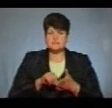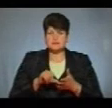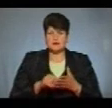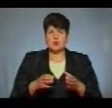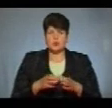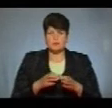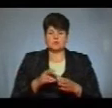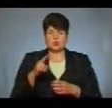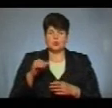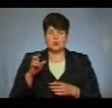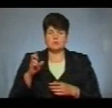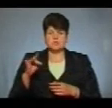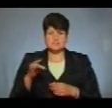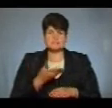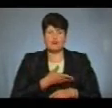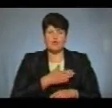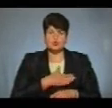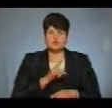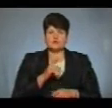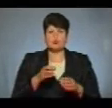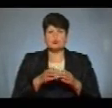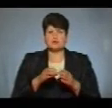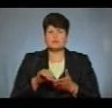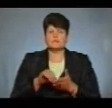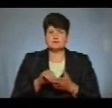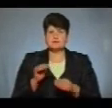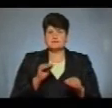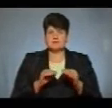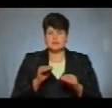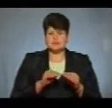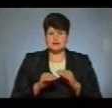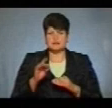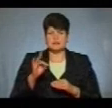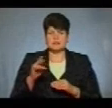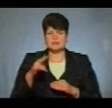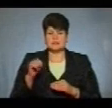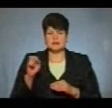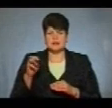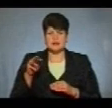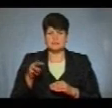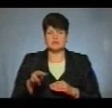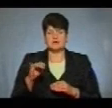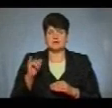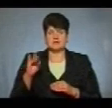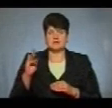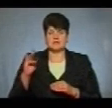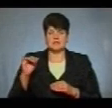громади Добжень, Вєлькі з Польщі, щоб колектив виступив у складі Dream International Team. Фестиваль Пертьє